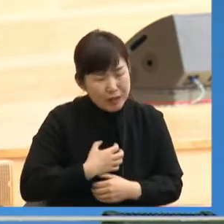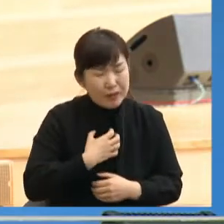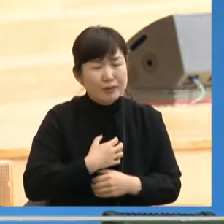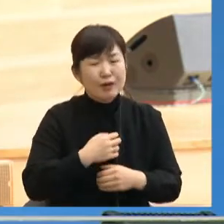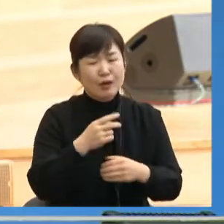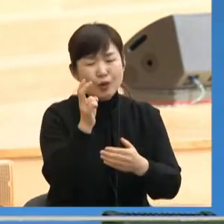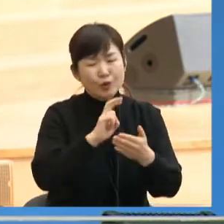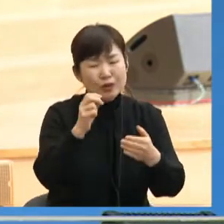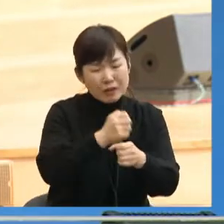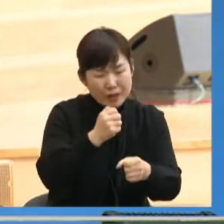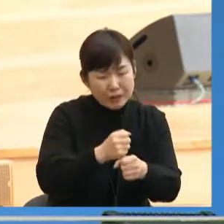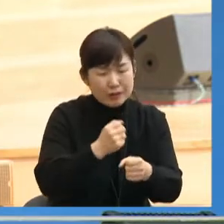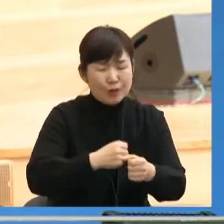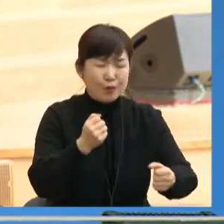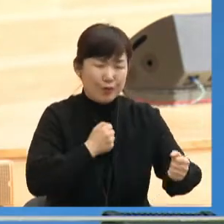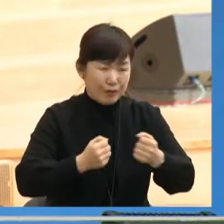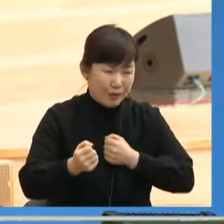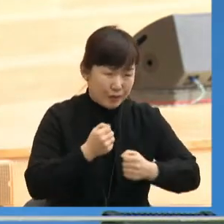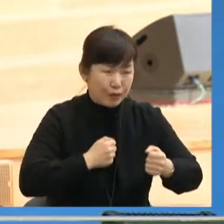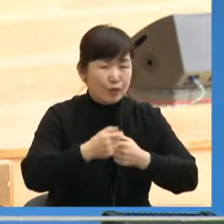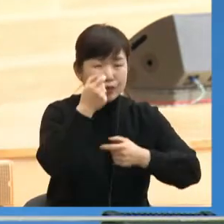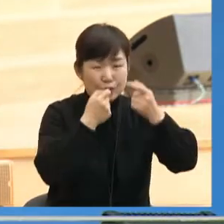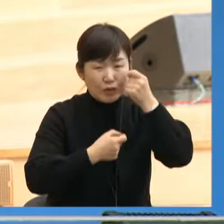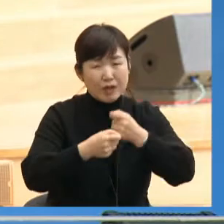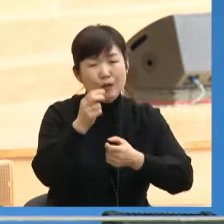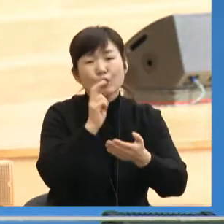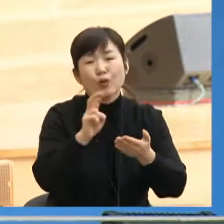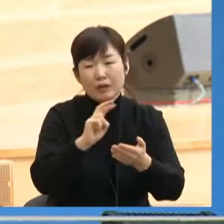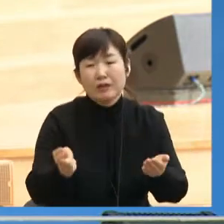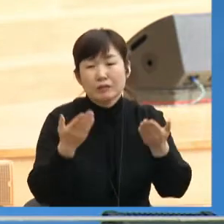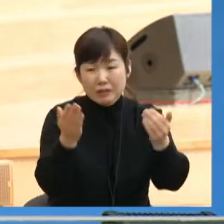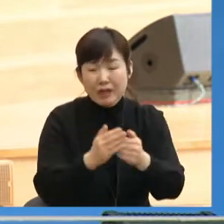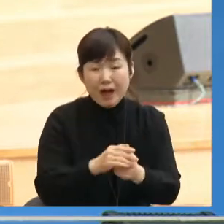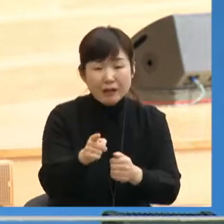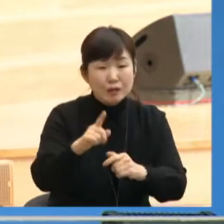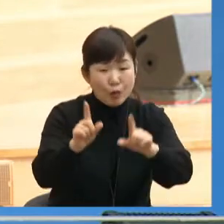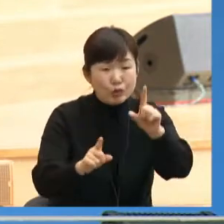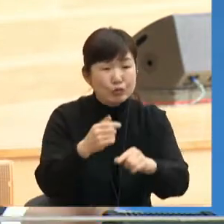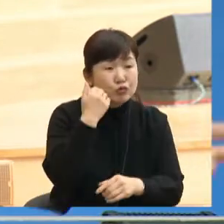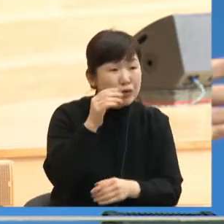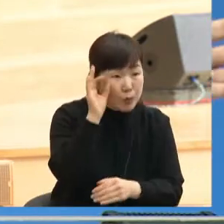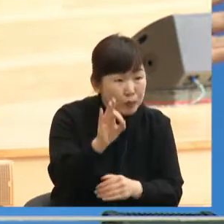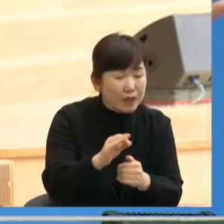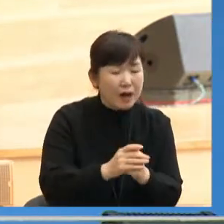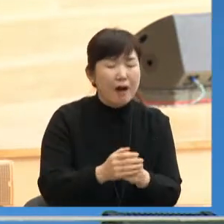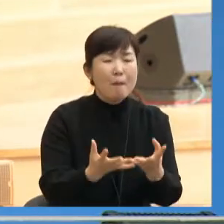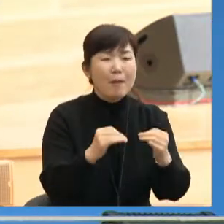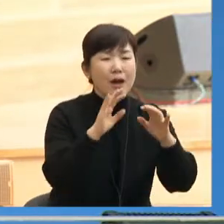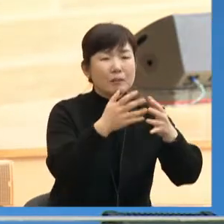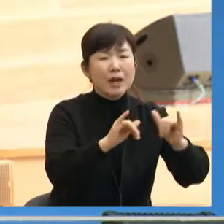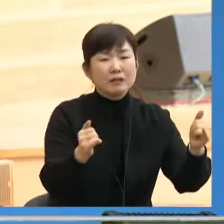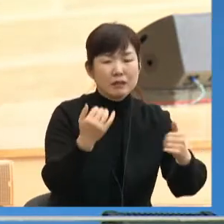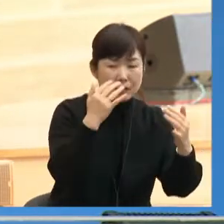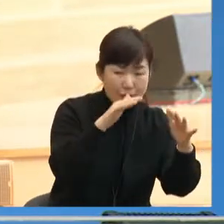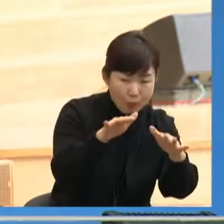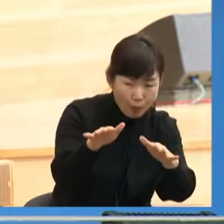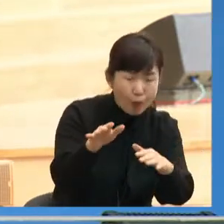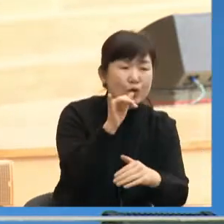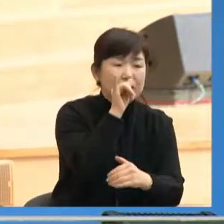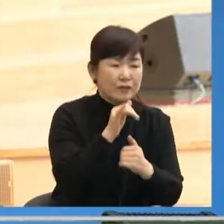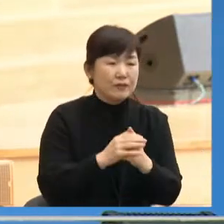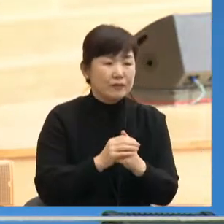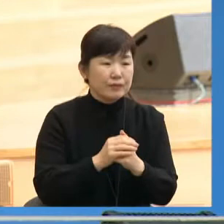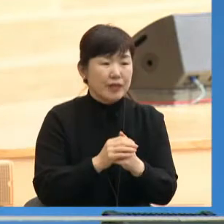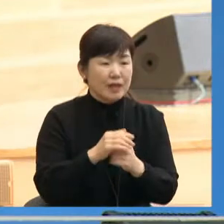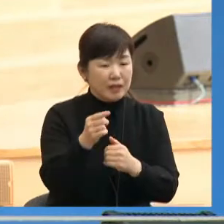노래를 지어 애통하며 애가를 부릅니다. 그 백성들을 누가 봅니까? 수많은 백성들이 바라보고 있는 거죠.